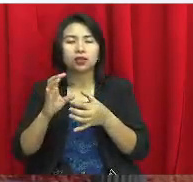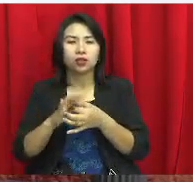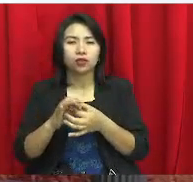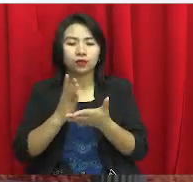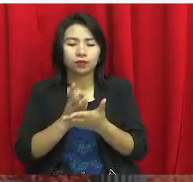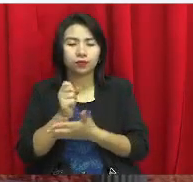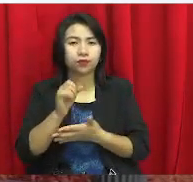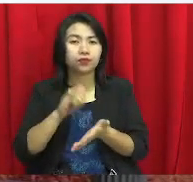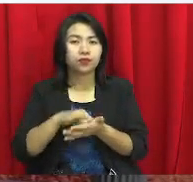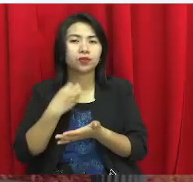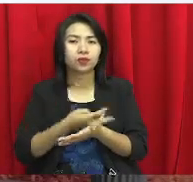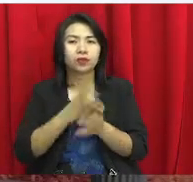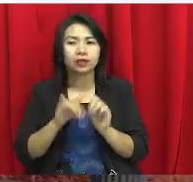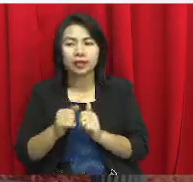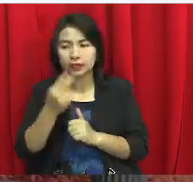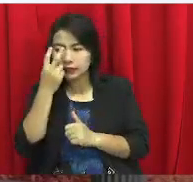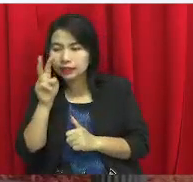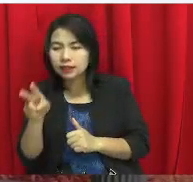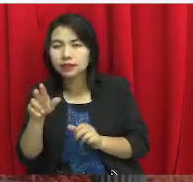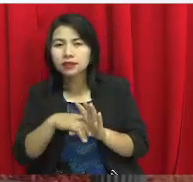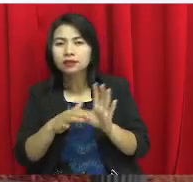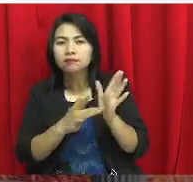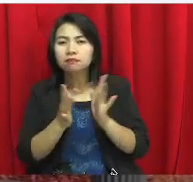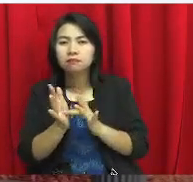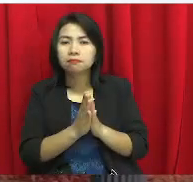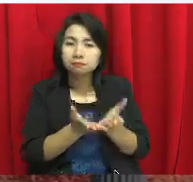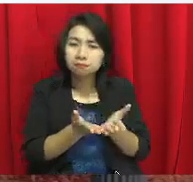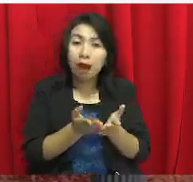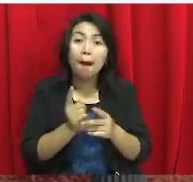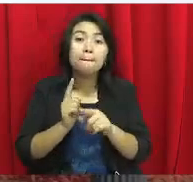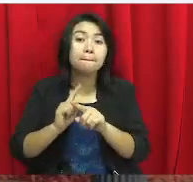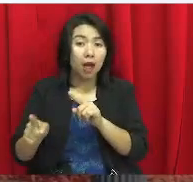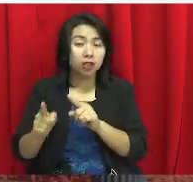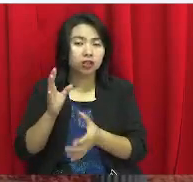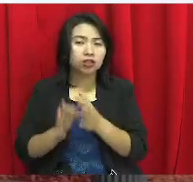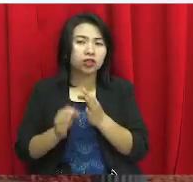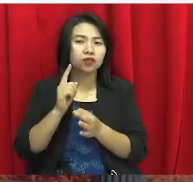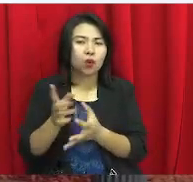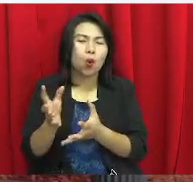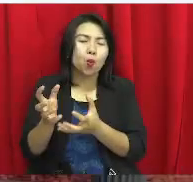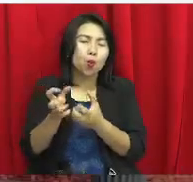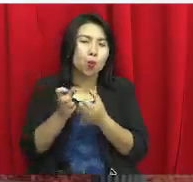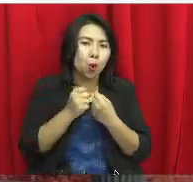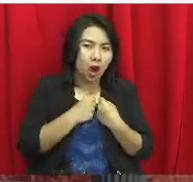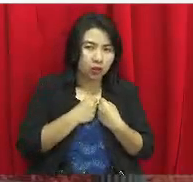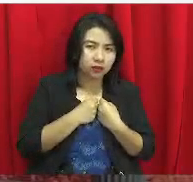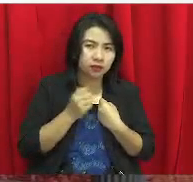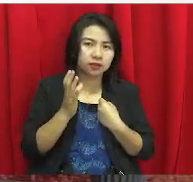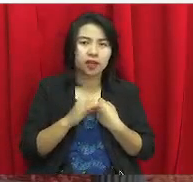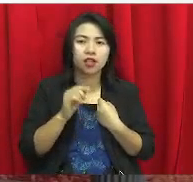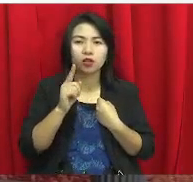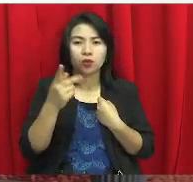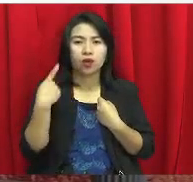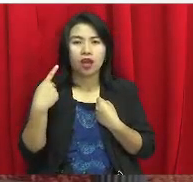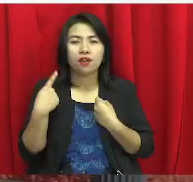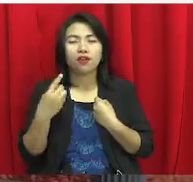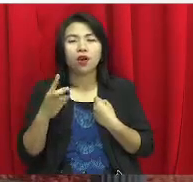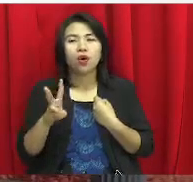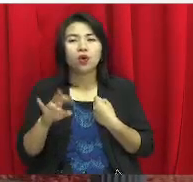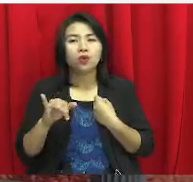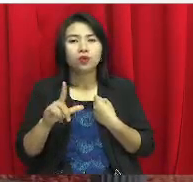makikita natin sa Biblia. But if you have the willingness, mga kapatid, sabi ko sa inyo, it will not be hard for